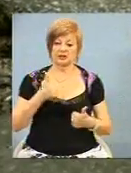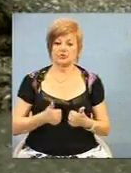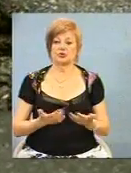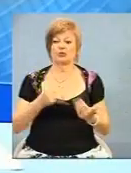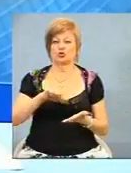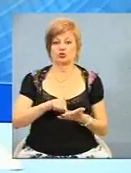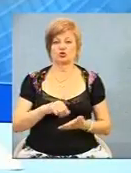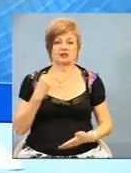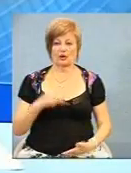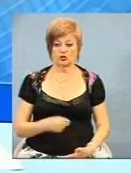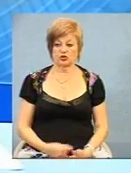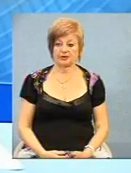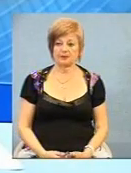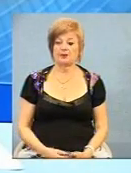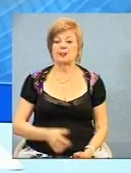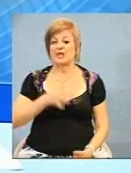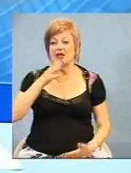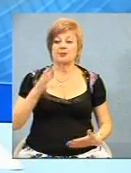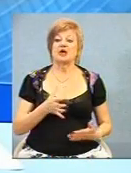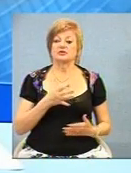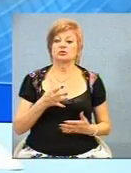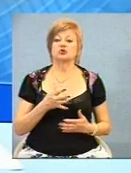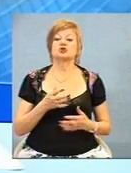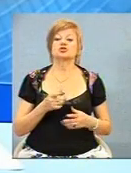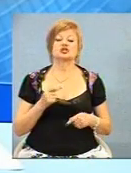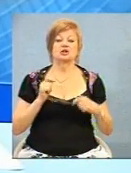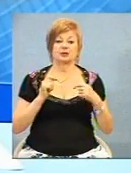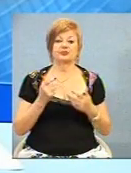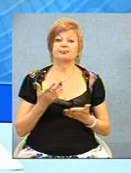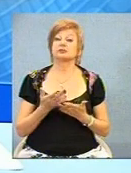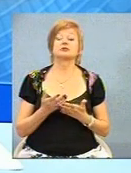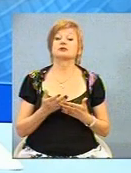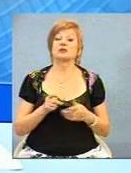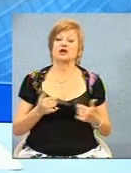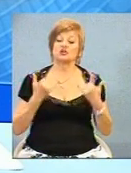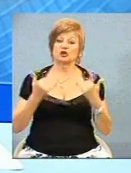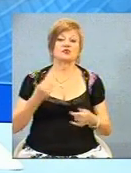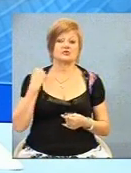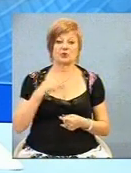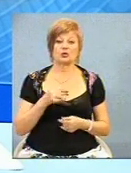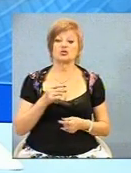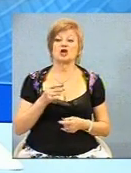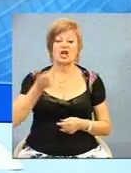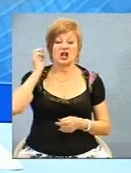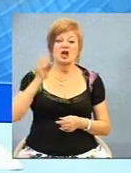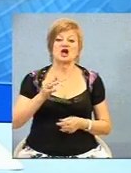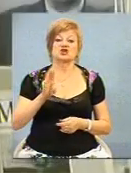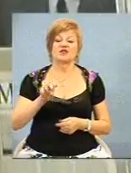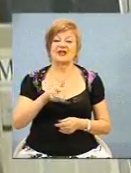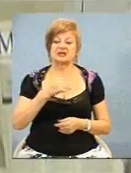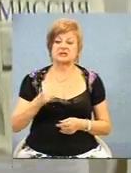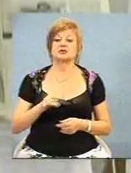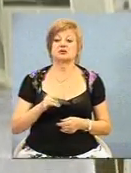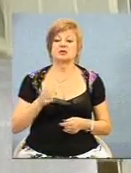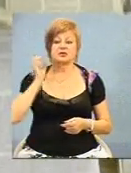компанії. 105-ту річницю з дня народження Рауля Валленберга вшанували у Запоріжжі. Шведський дипломат врятував життя